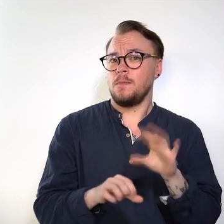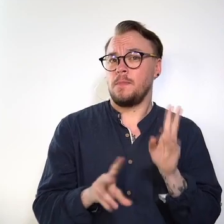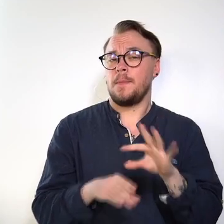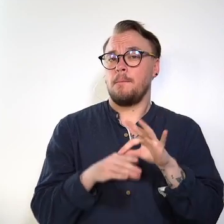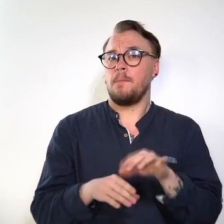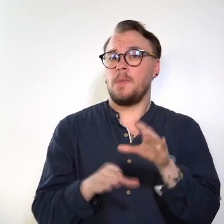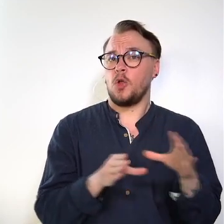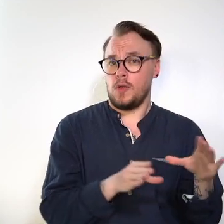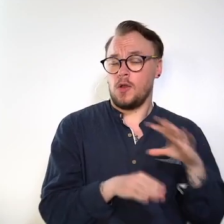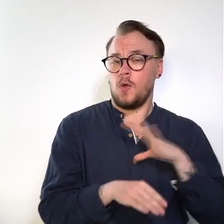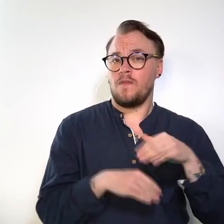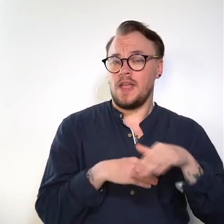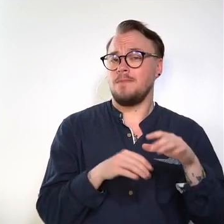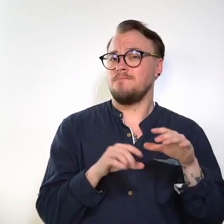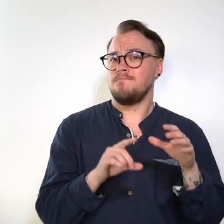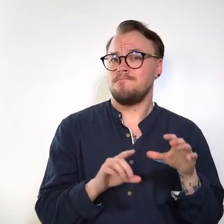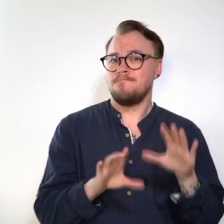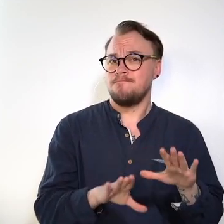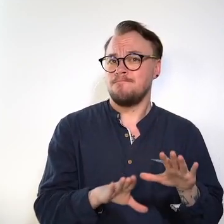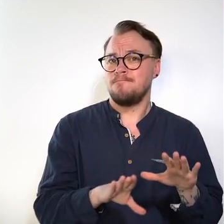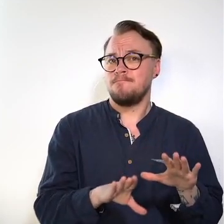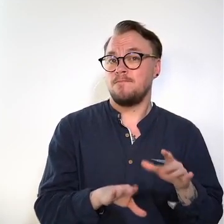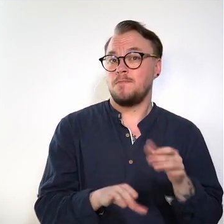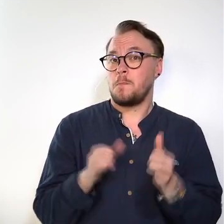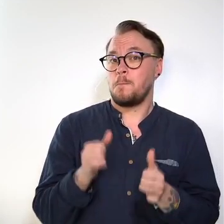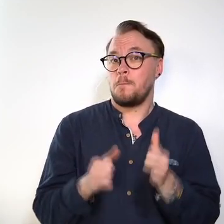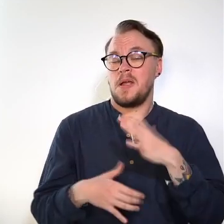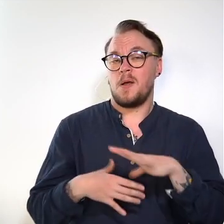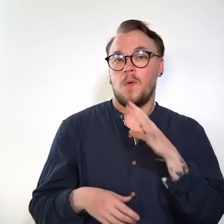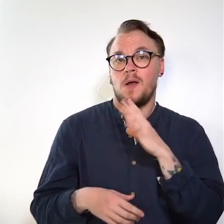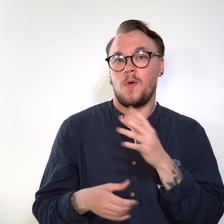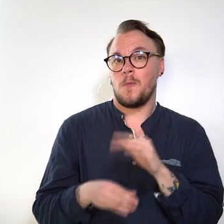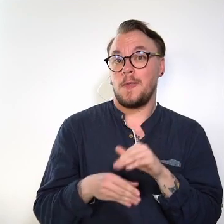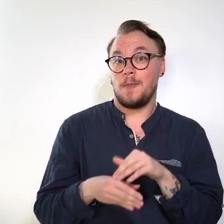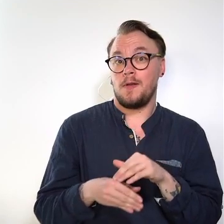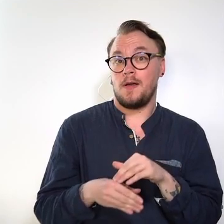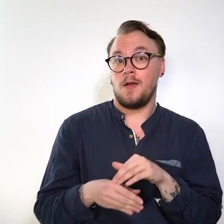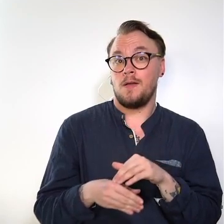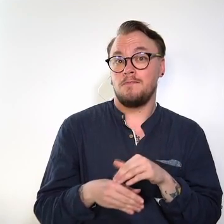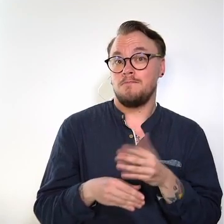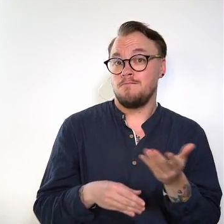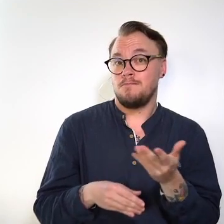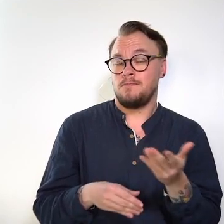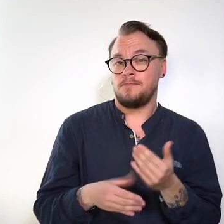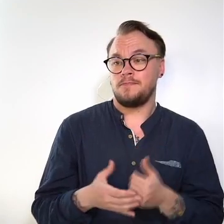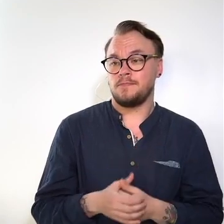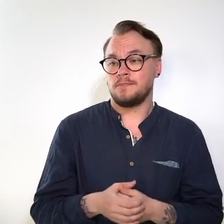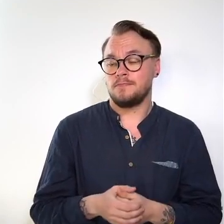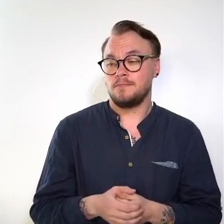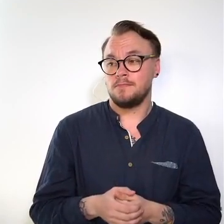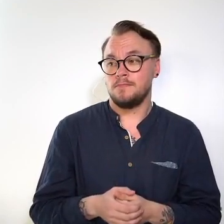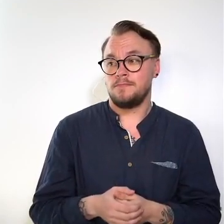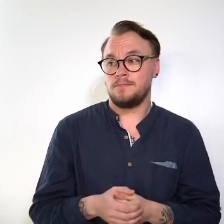Kumpi haluaa kommentoida? Tämä on ehkä enemmän Ollin aluetta, vai haluatko Jussi aloittaa? Minä vannan odotan